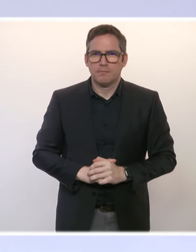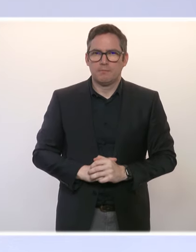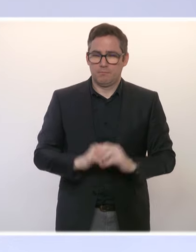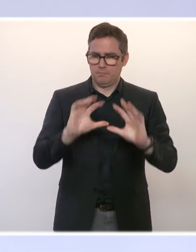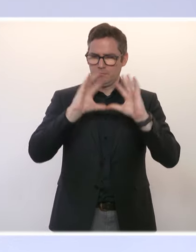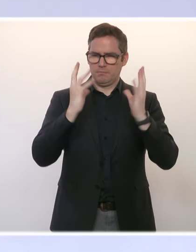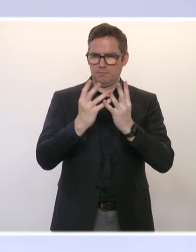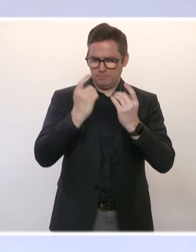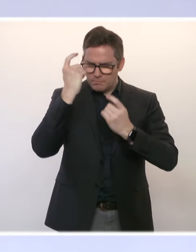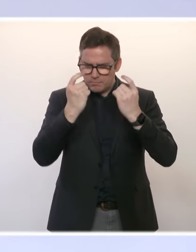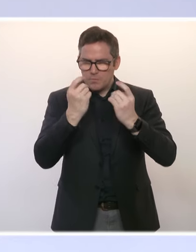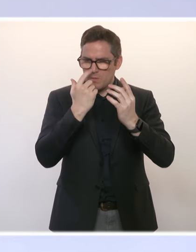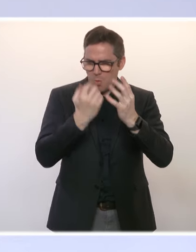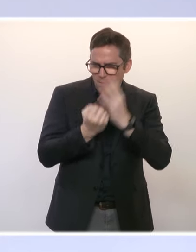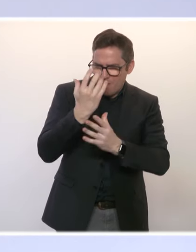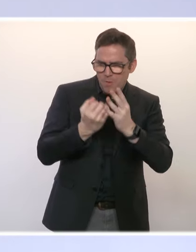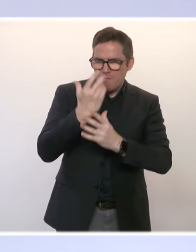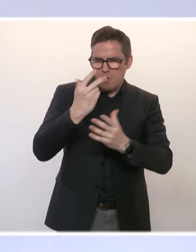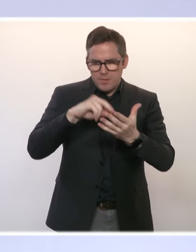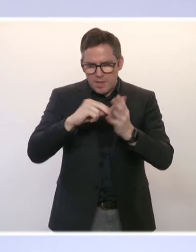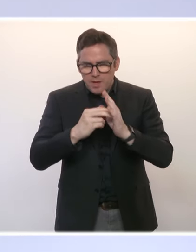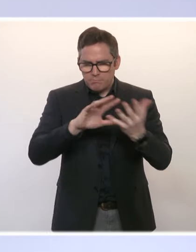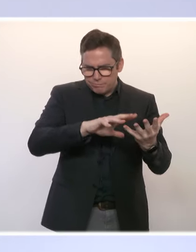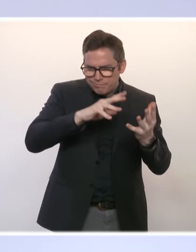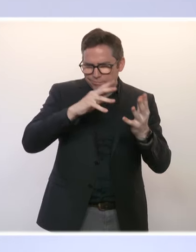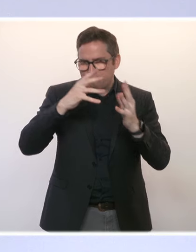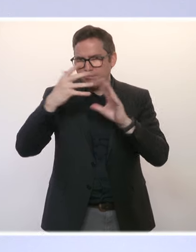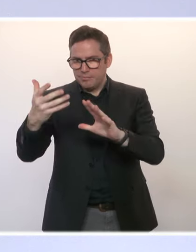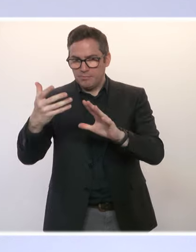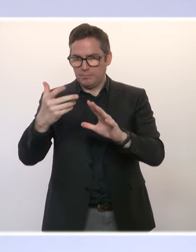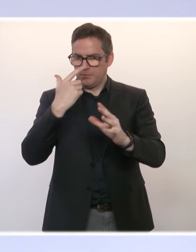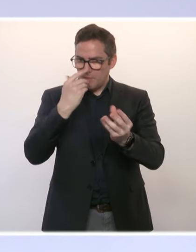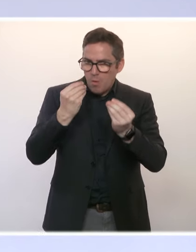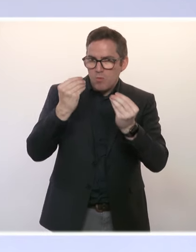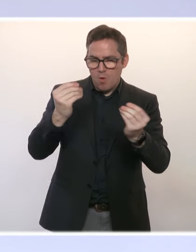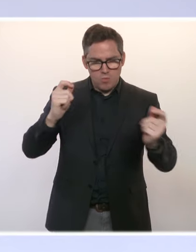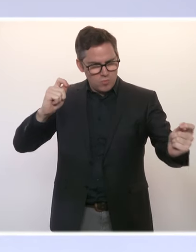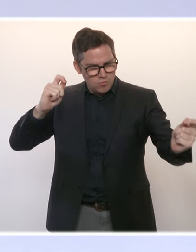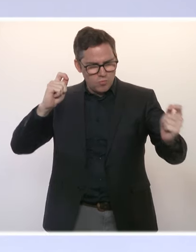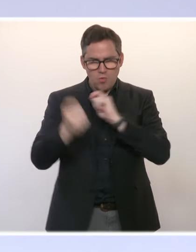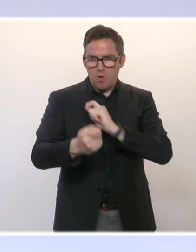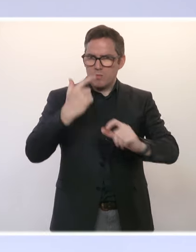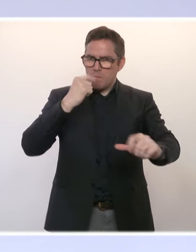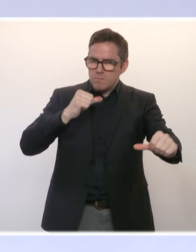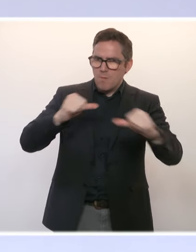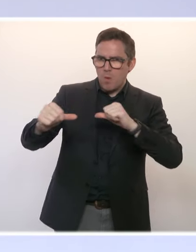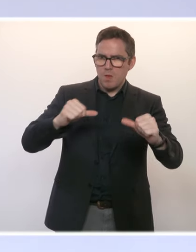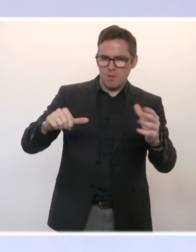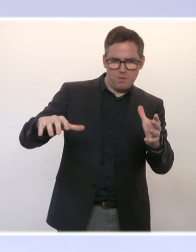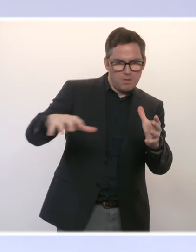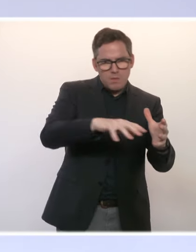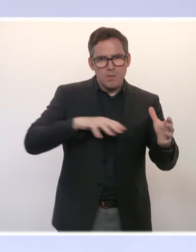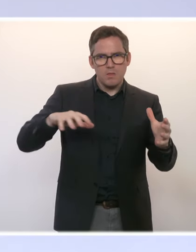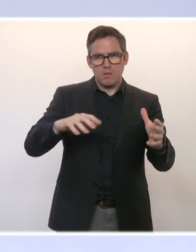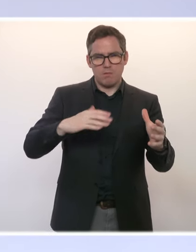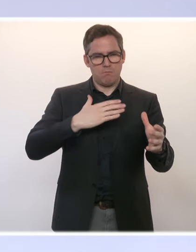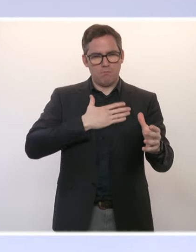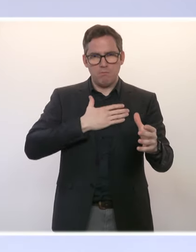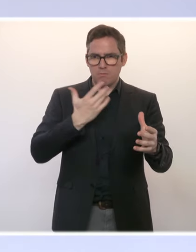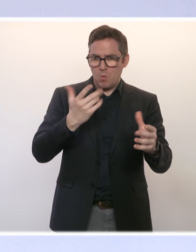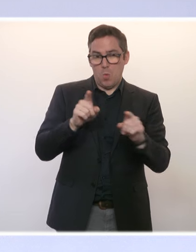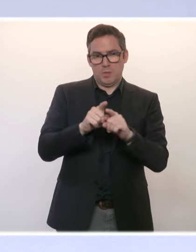cette transformation numérique au sein du ministère de l'Intérieur va profondément bouleverser, moderniser le quotidien des Français, mais nous permettra